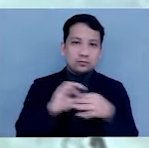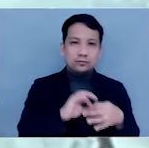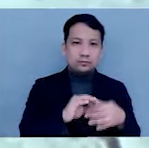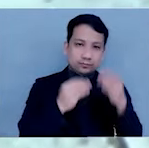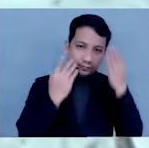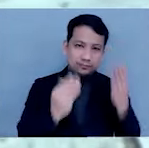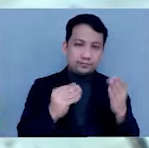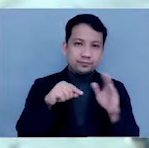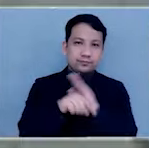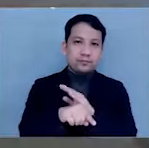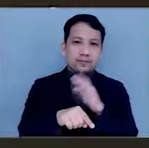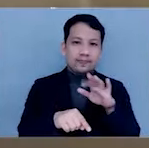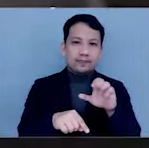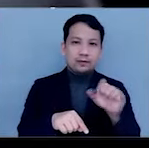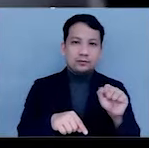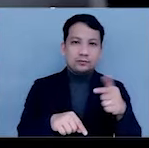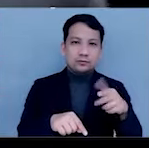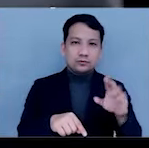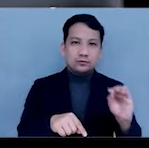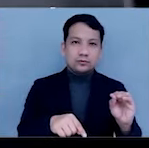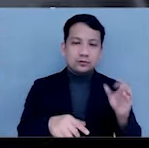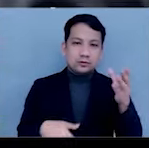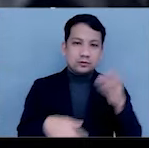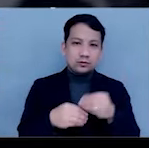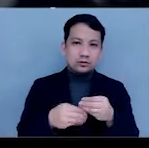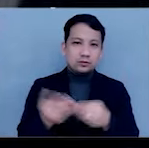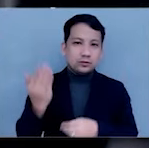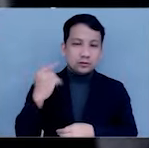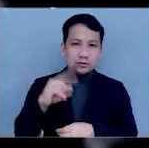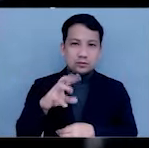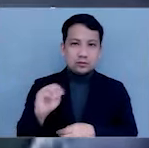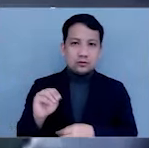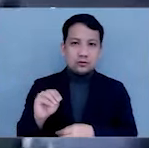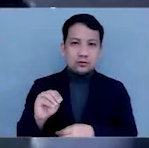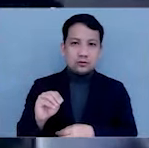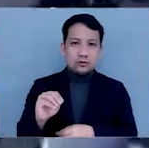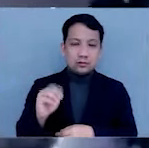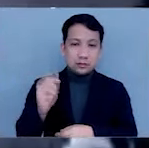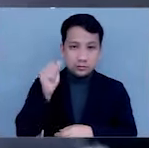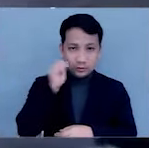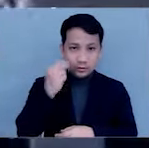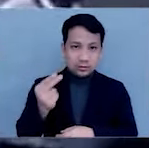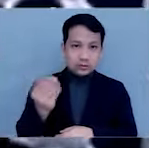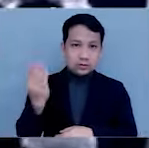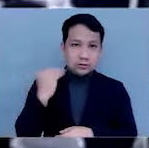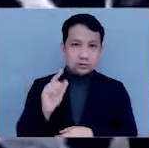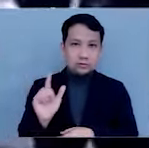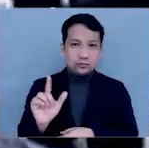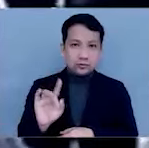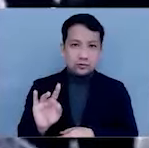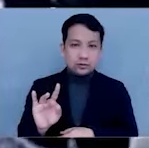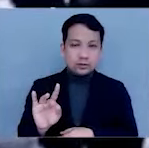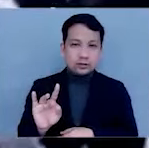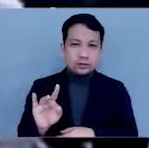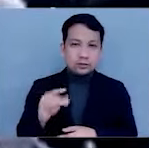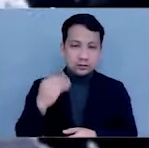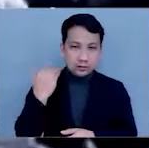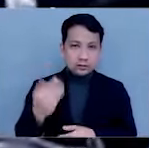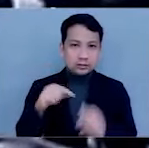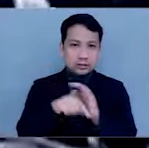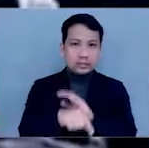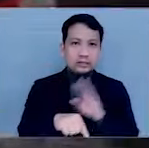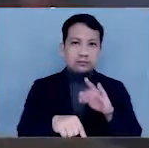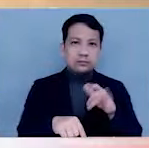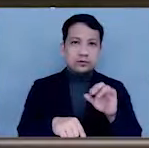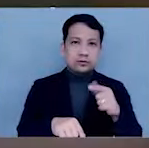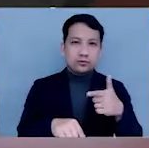kay Barayuga sa pagpatay kay dating Tanawan Mayor Antonio Halili noong 2018. Gaya ng pagpatay kay Barayuga,